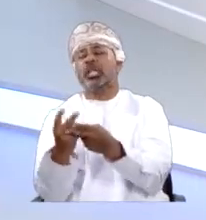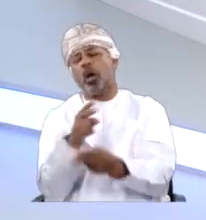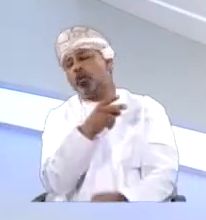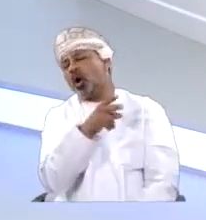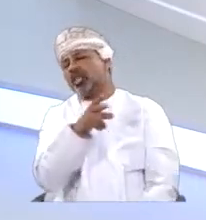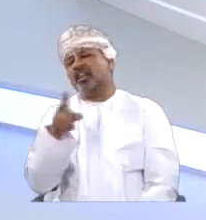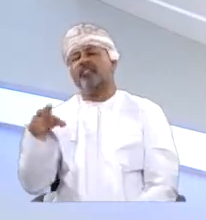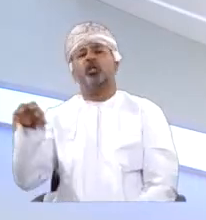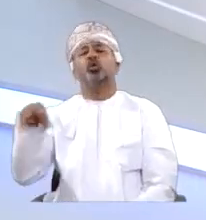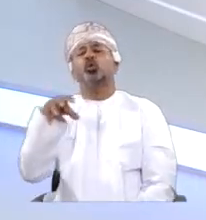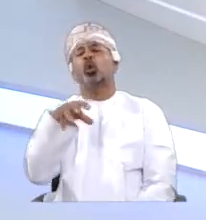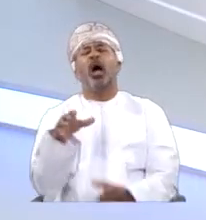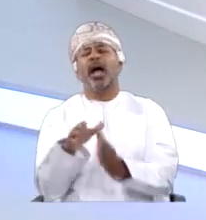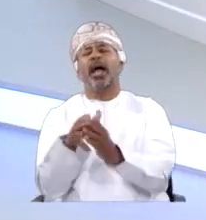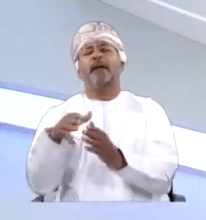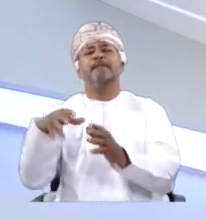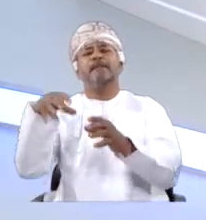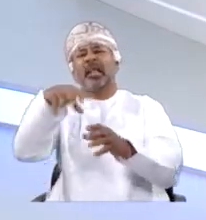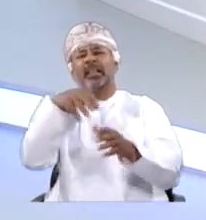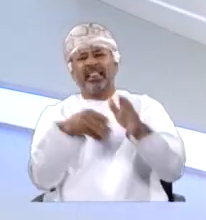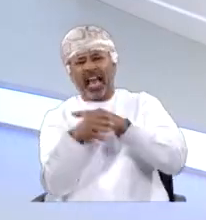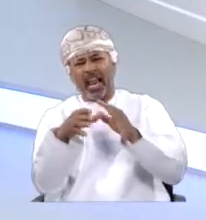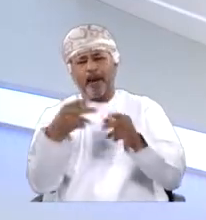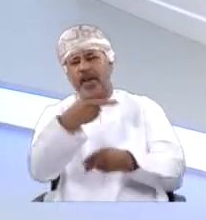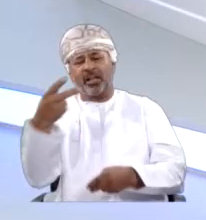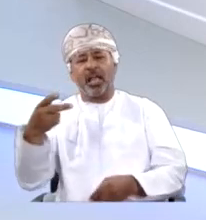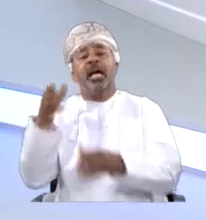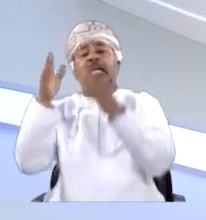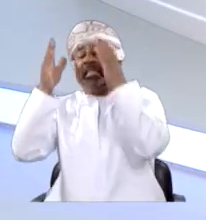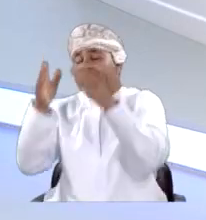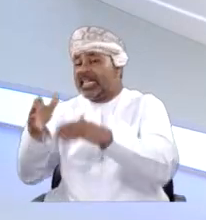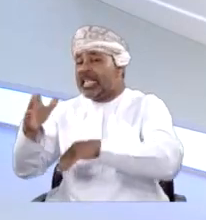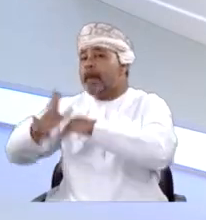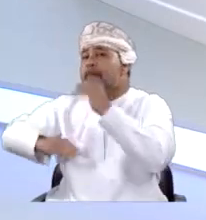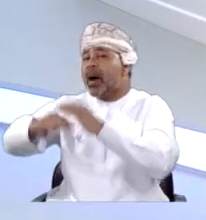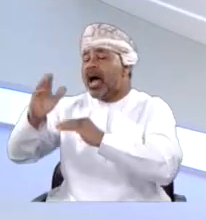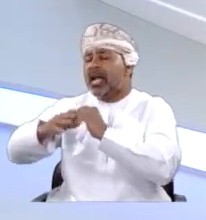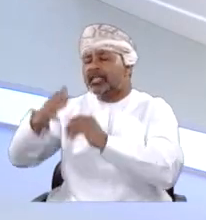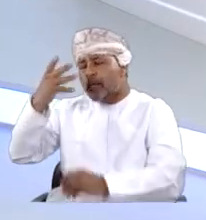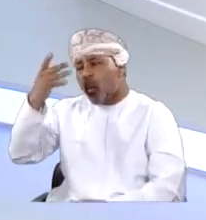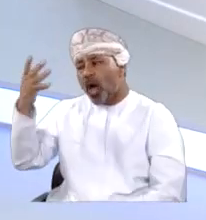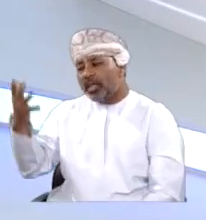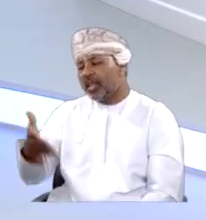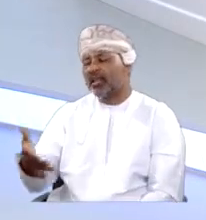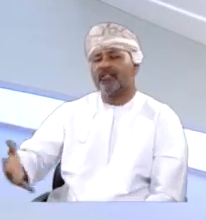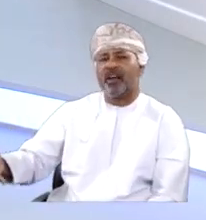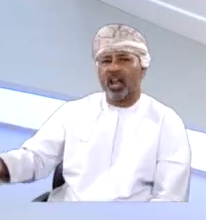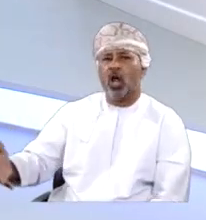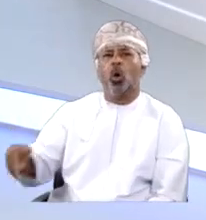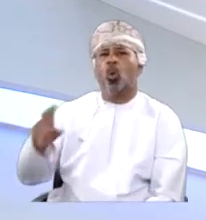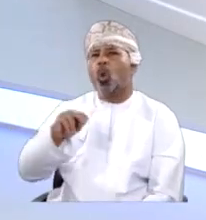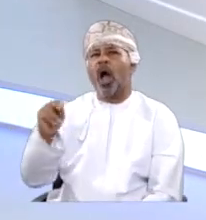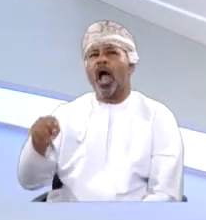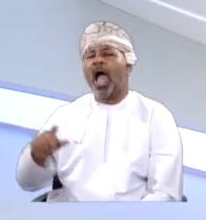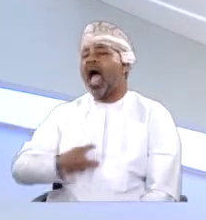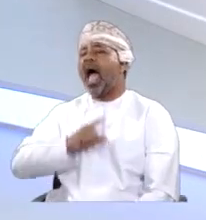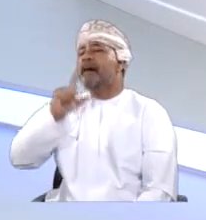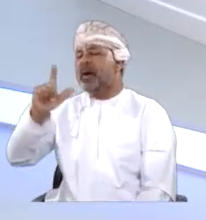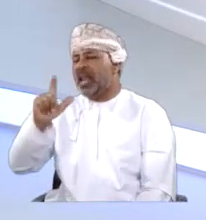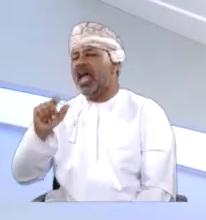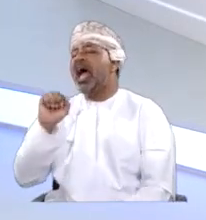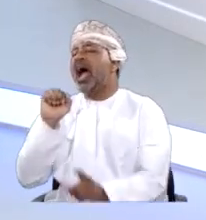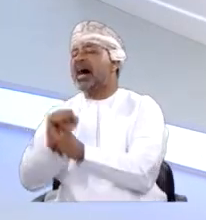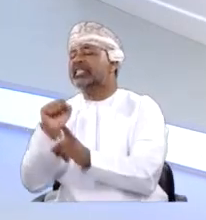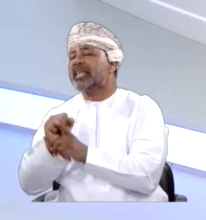مختلف دور النشر، حيث جاء التركيز على المهارات التي تحاكي مخيلة الطفل وتواكب تطلعاته في